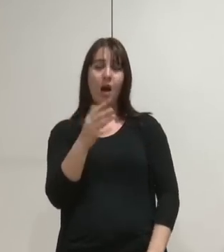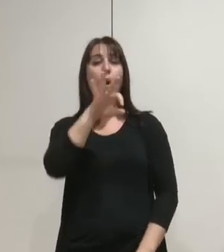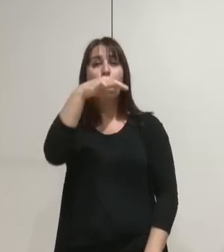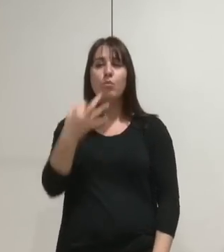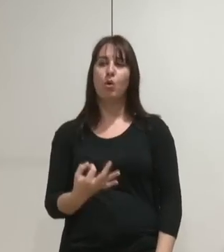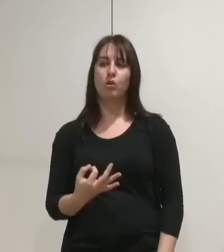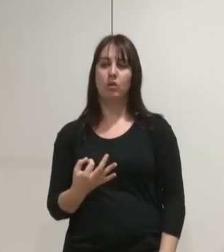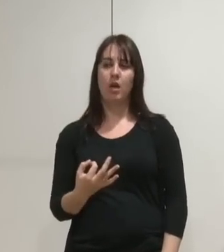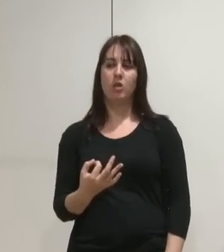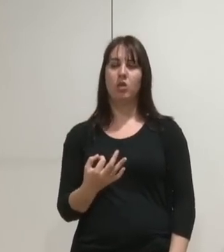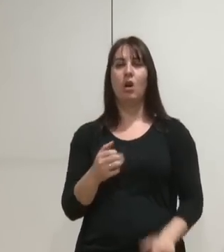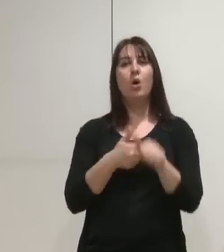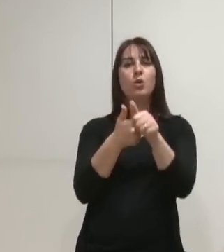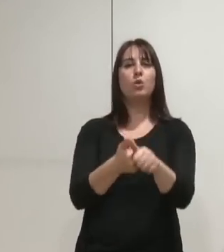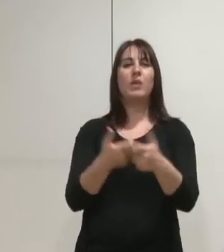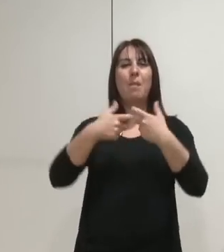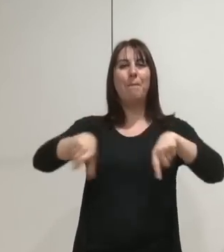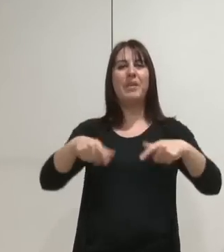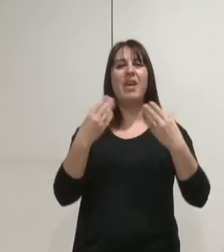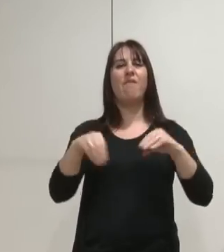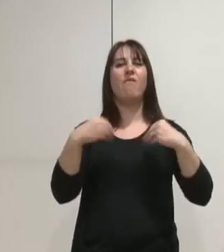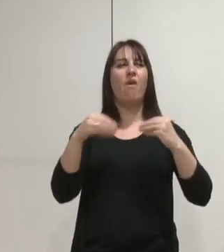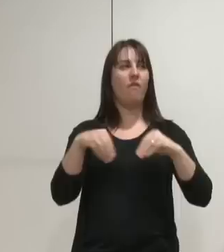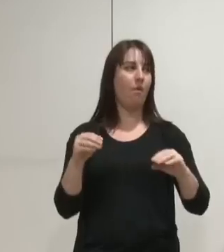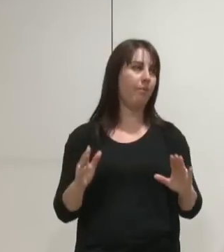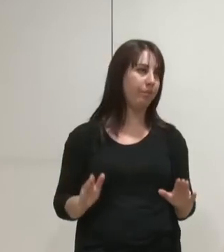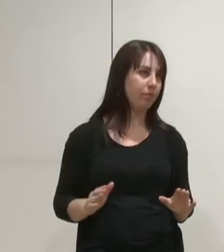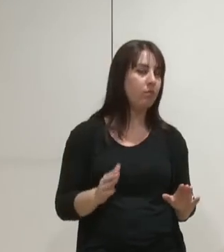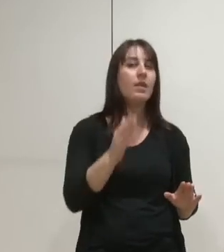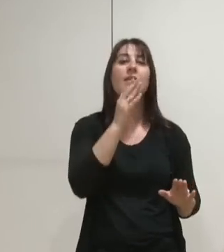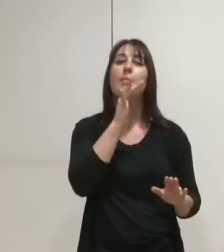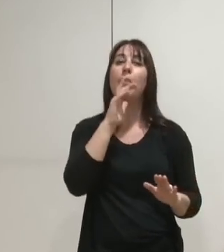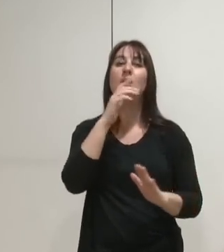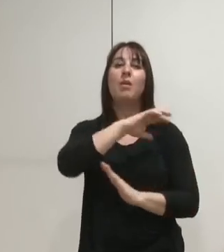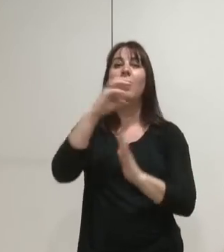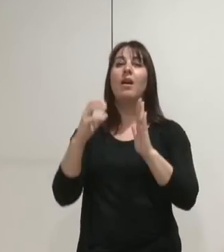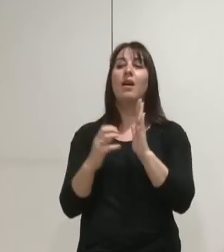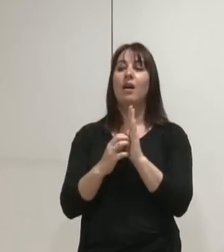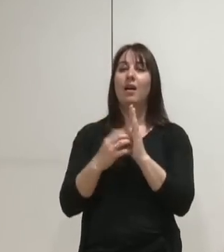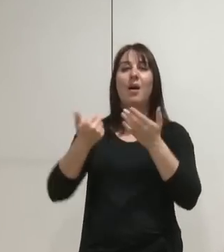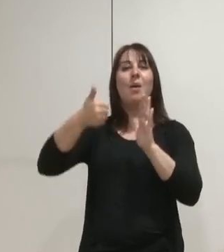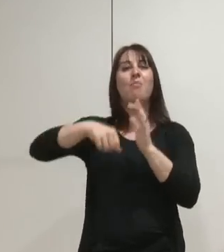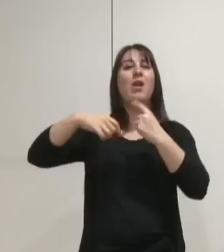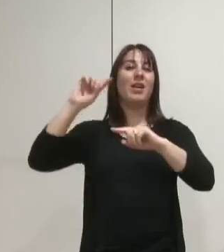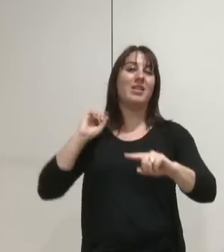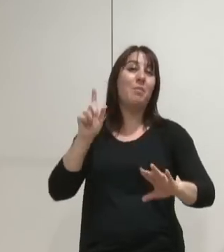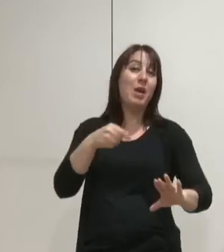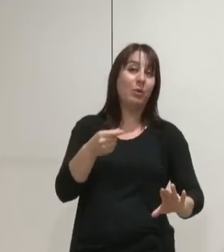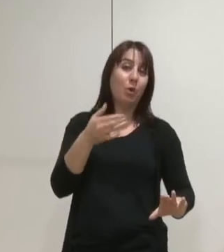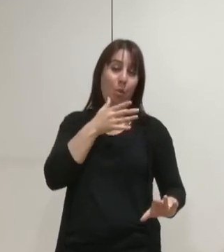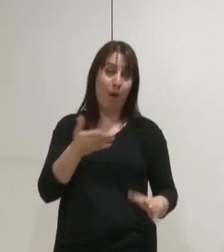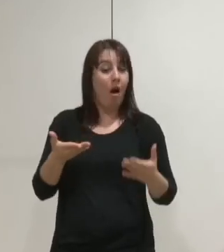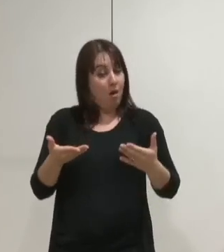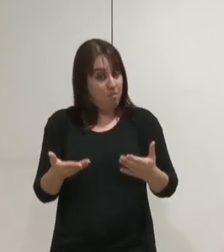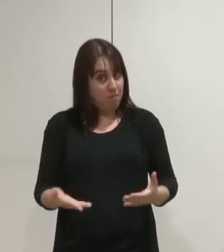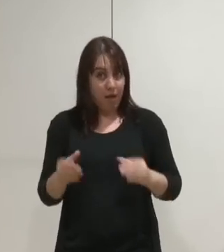rapport aux entrées donc vous ne pouviez pas l'avir dans la délibération du mois dernier et maintenant vous nous